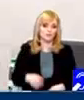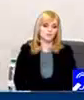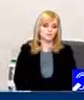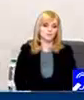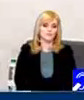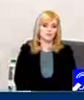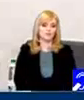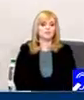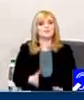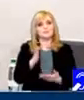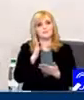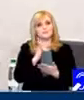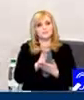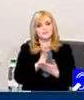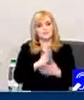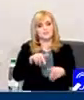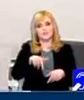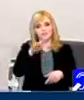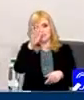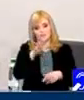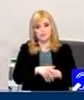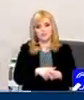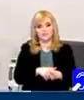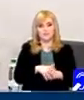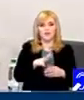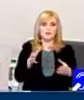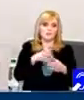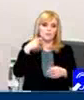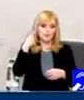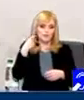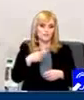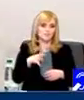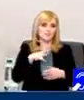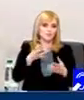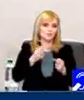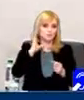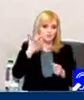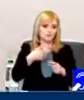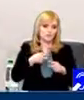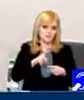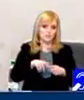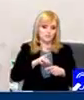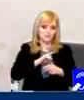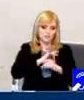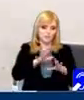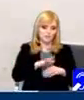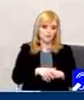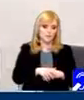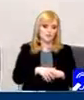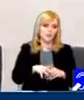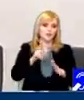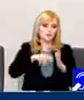un Chișinău a intelectualilor și există un Chișinău a decidenților politici, respectiv ultimii. Nu cred că au avut o